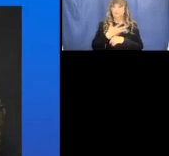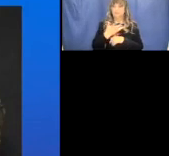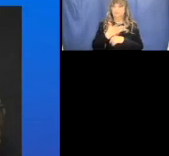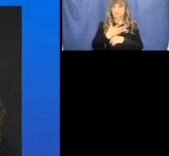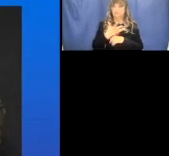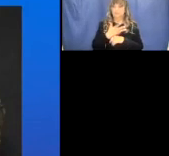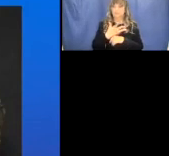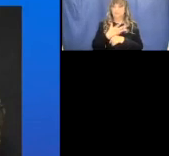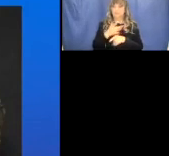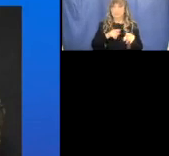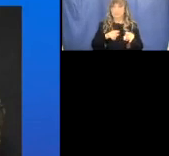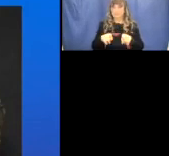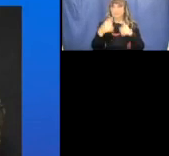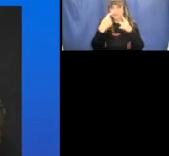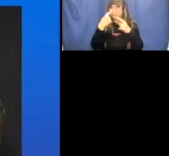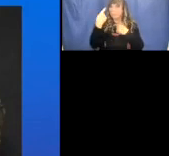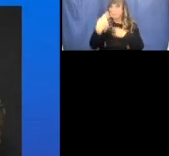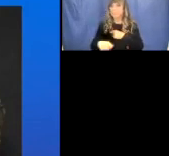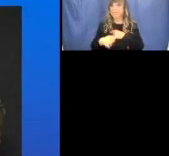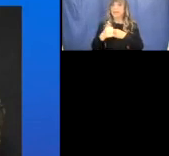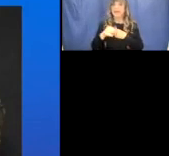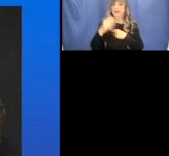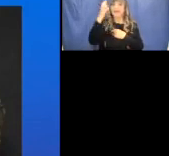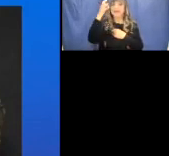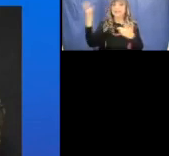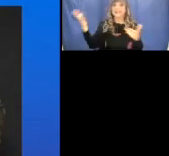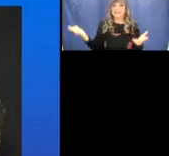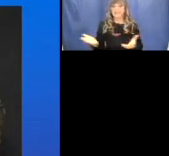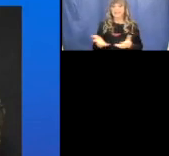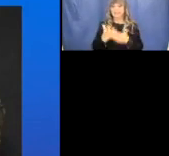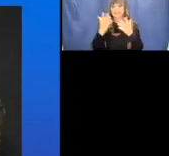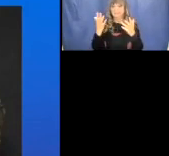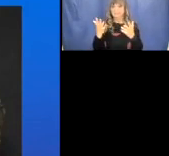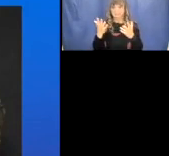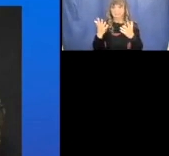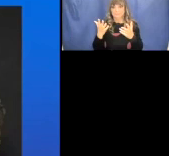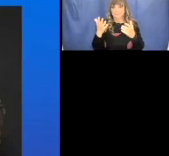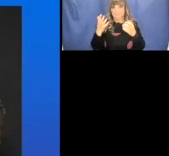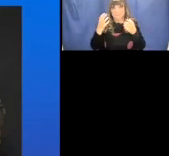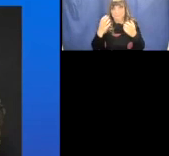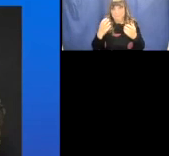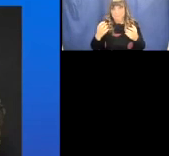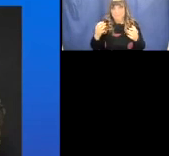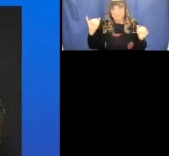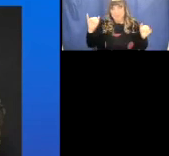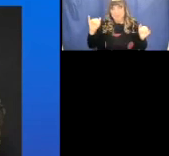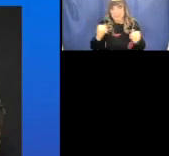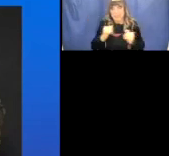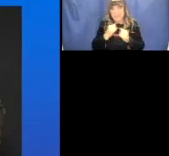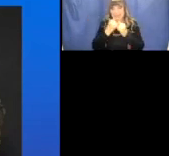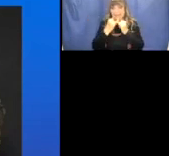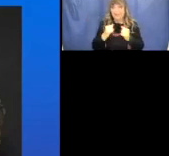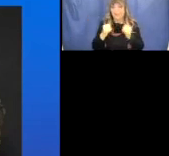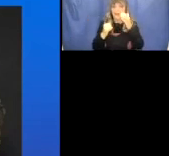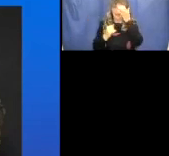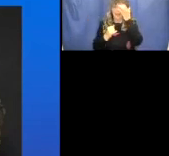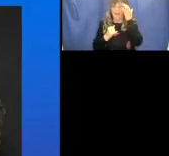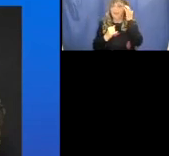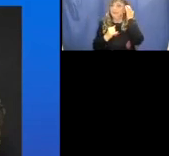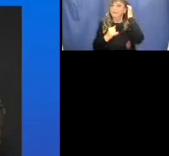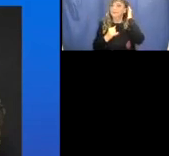tipo di simmetria anche se si tratta di un caso estremamente particolare perché come